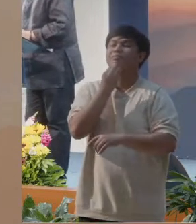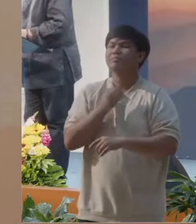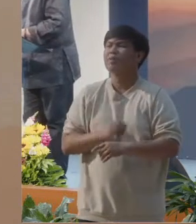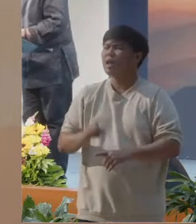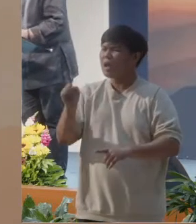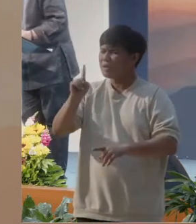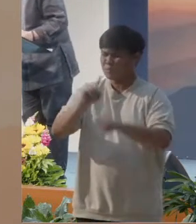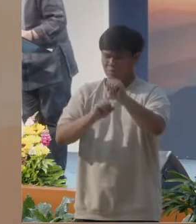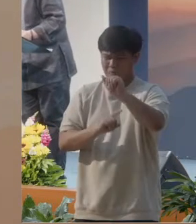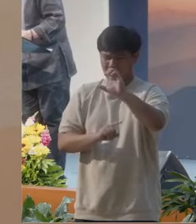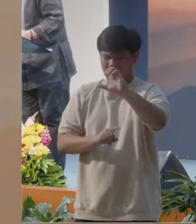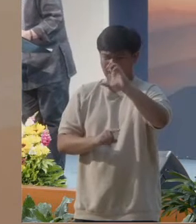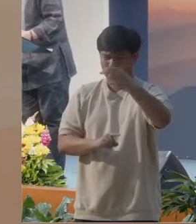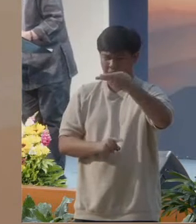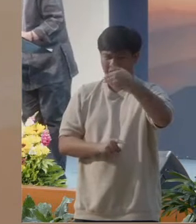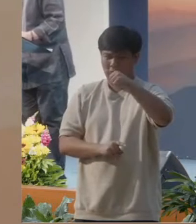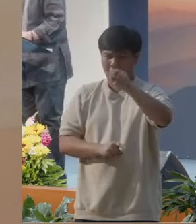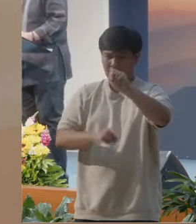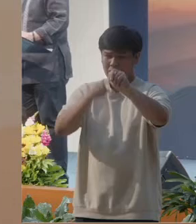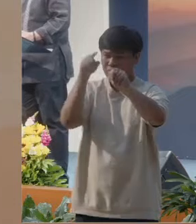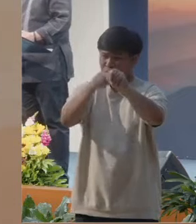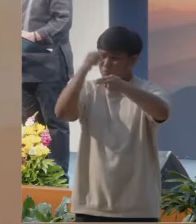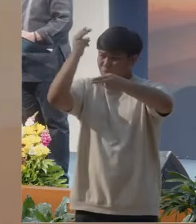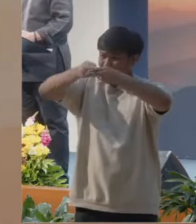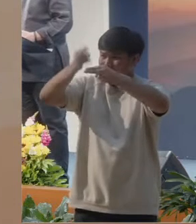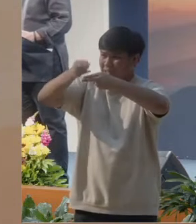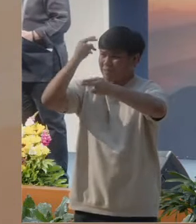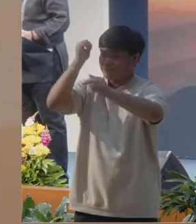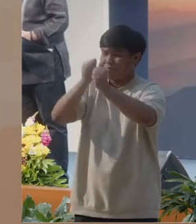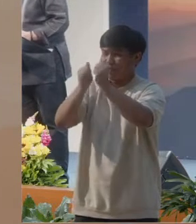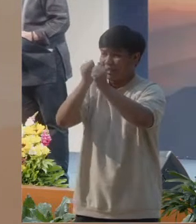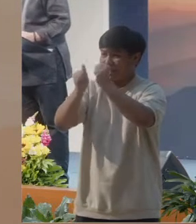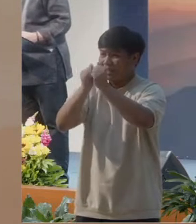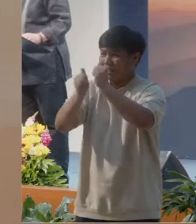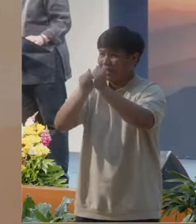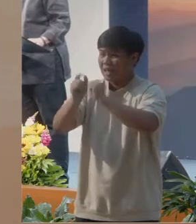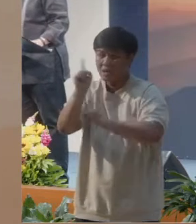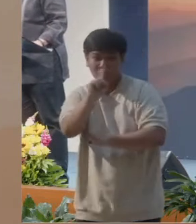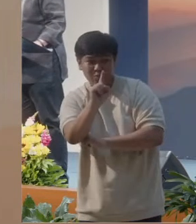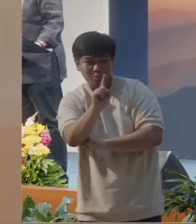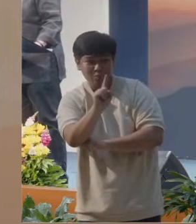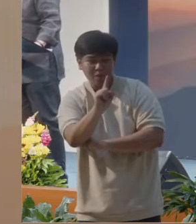Akan? Ang ibig pong sabihin ng Akan ay panggulo.